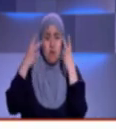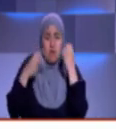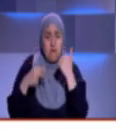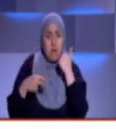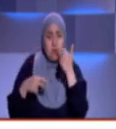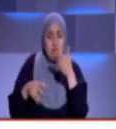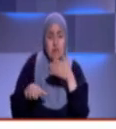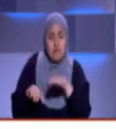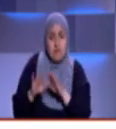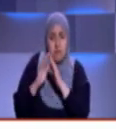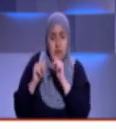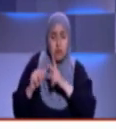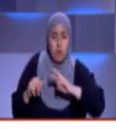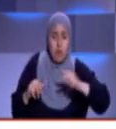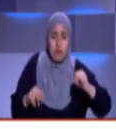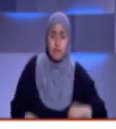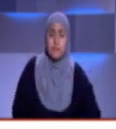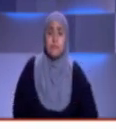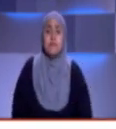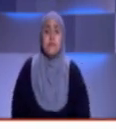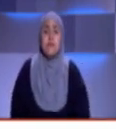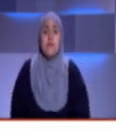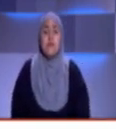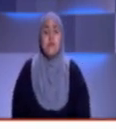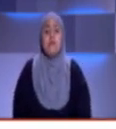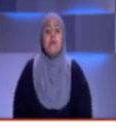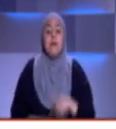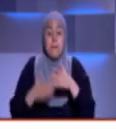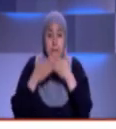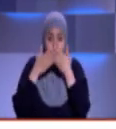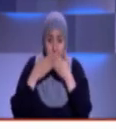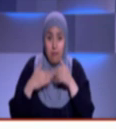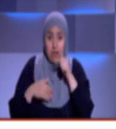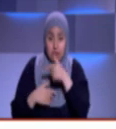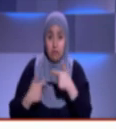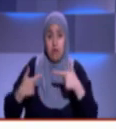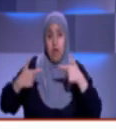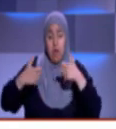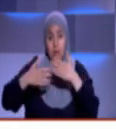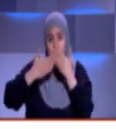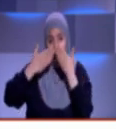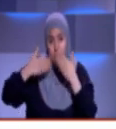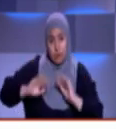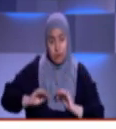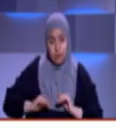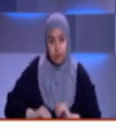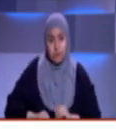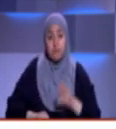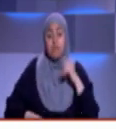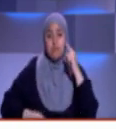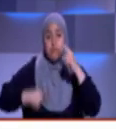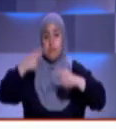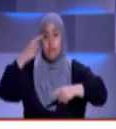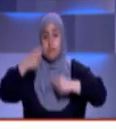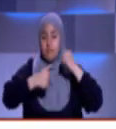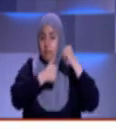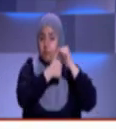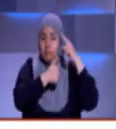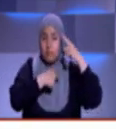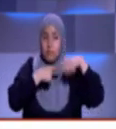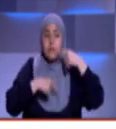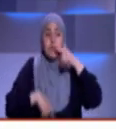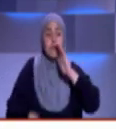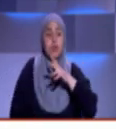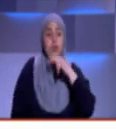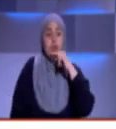في مصر وغيرها. أستاذ محمد، بعد هذه العملية يعني ما زلنا نستطيع أن